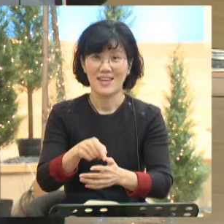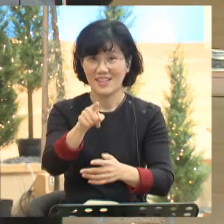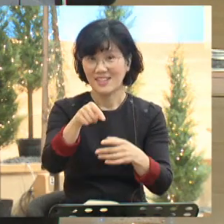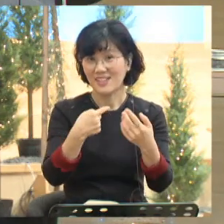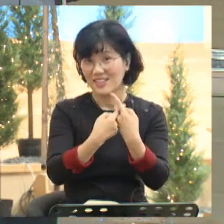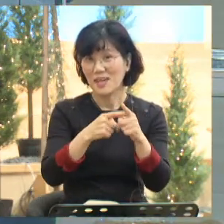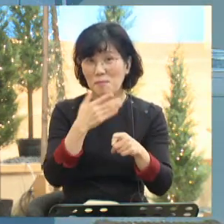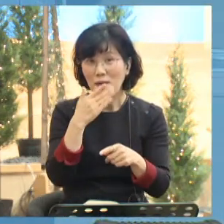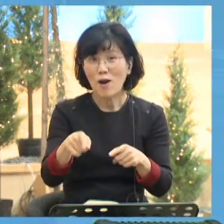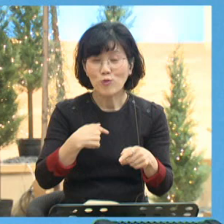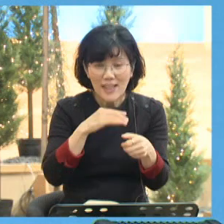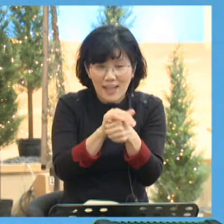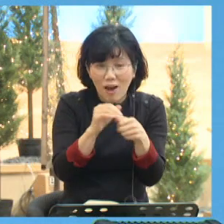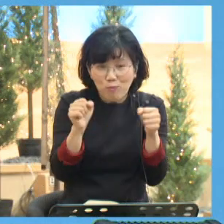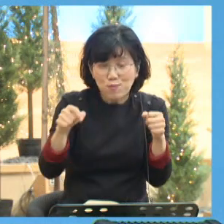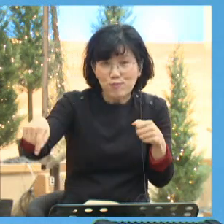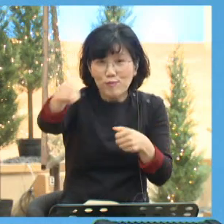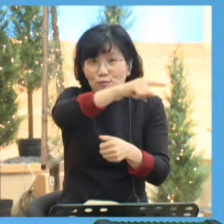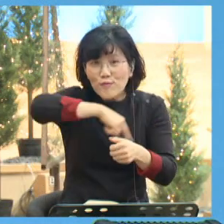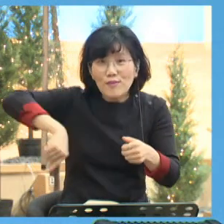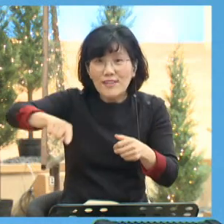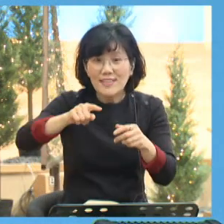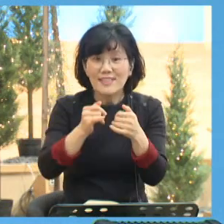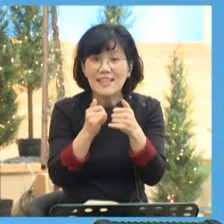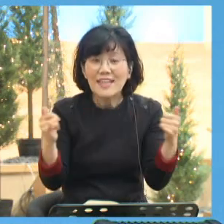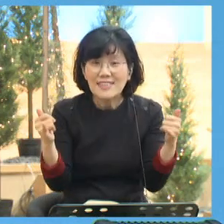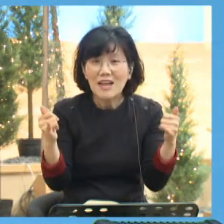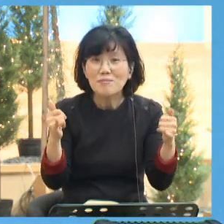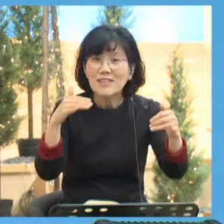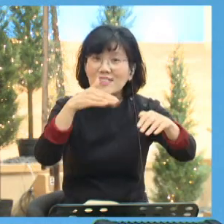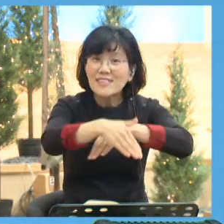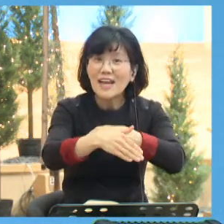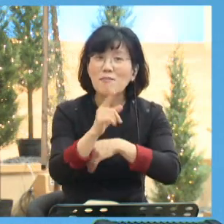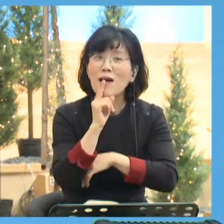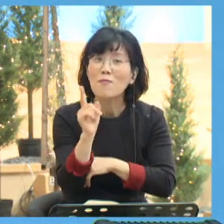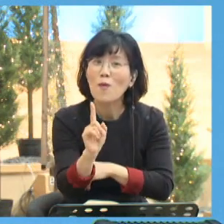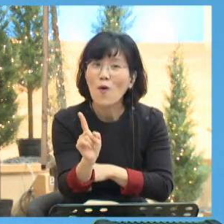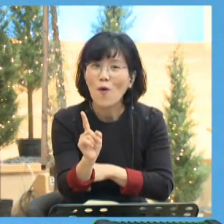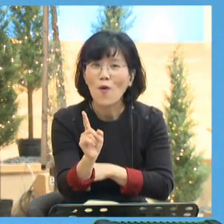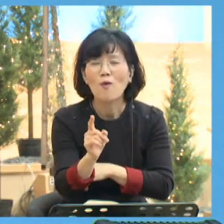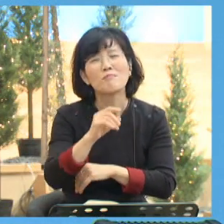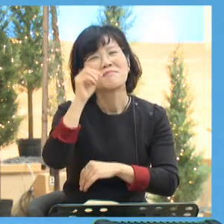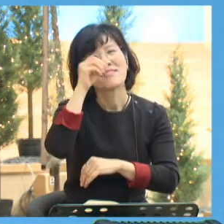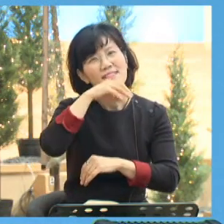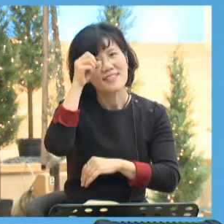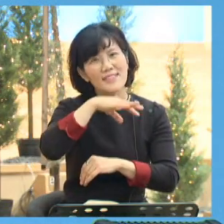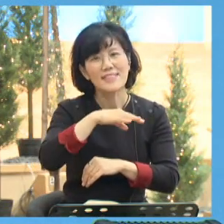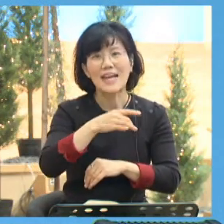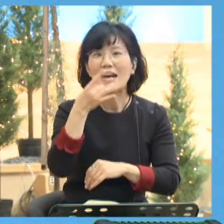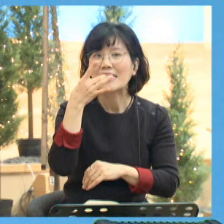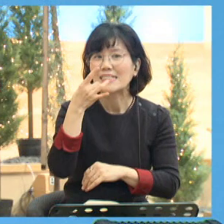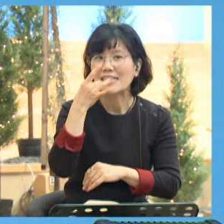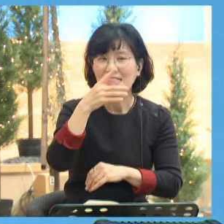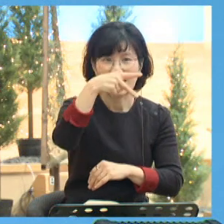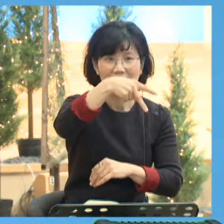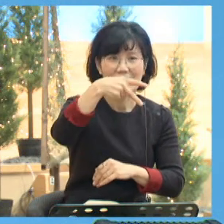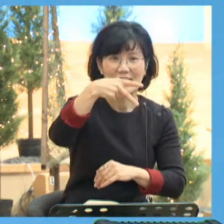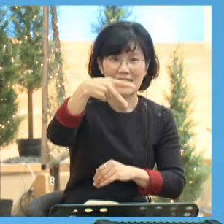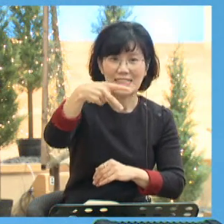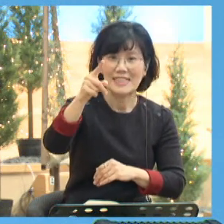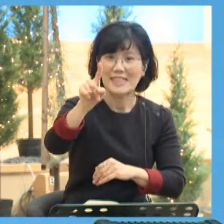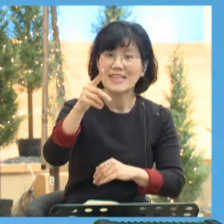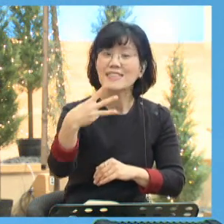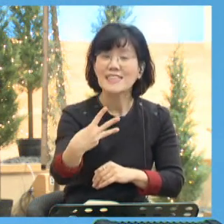경상도 지역에 사는 사람들이니까 경상도 사람들에게 아주 무심결에 쌀을 얘기해라 보라 보면